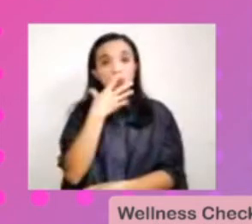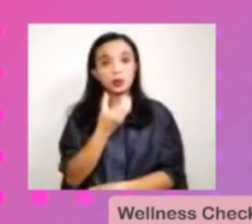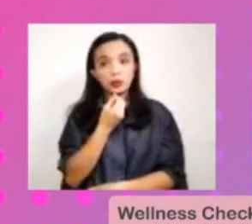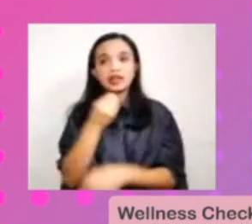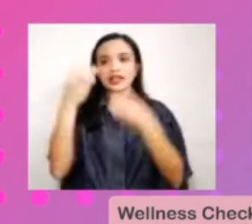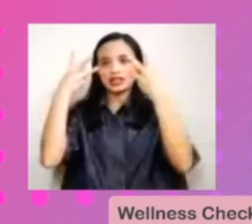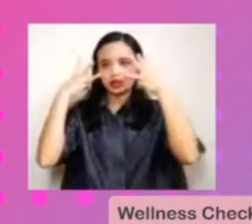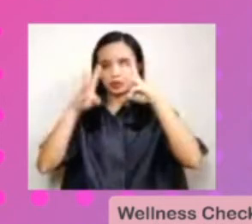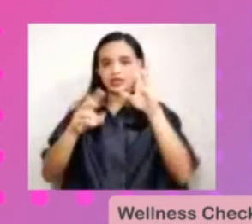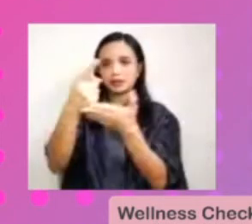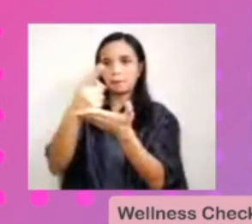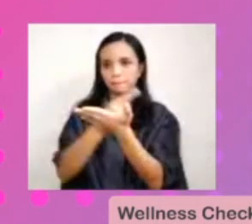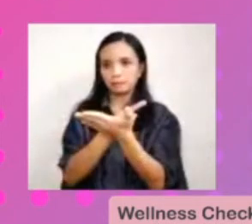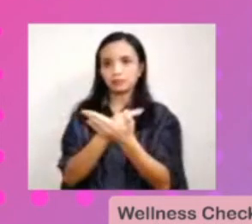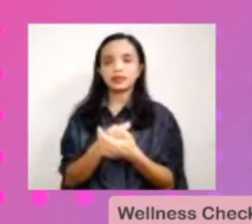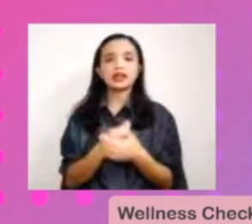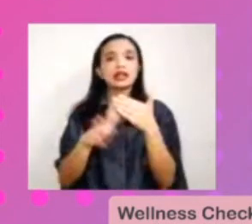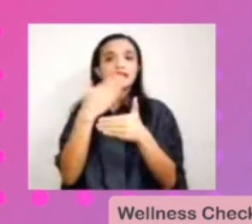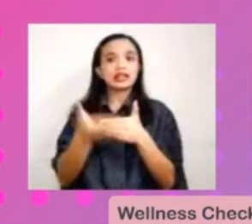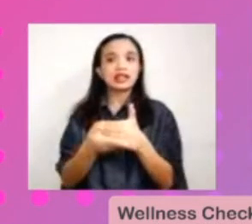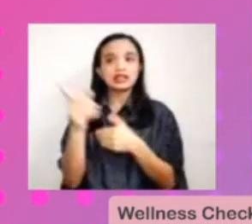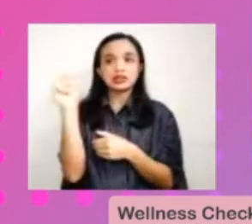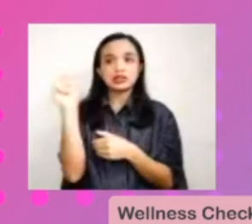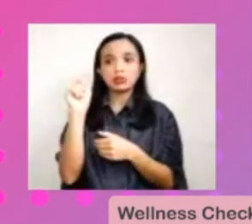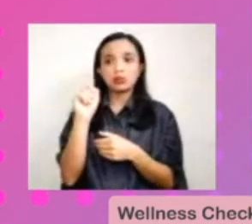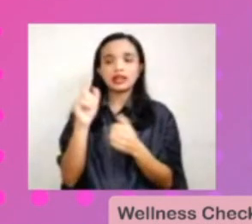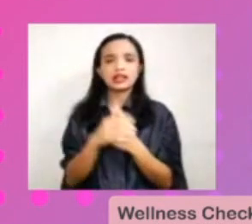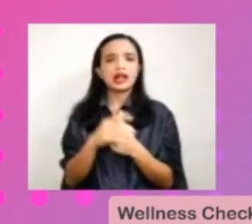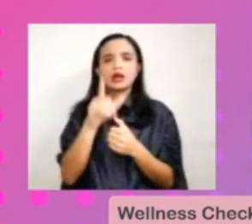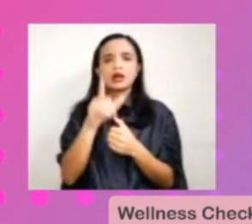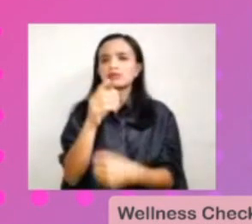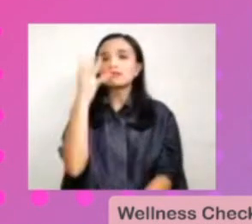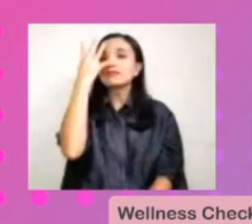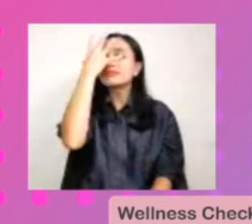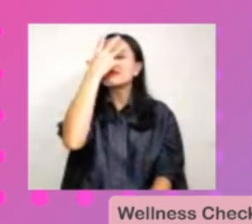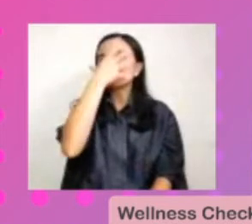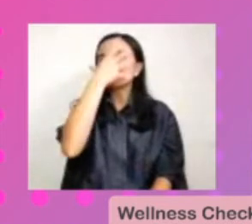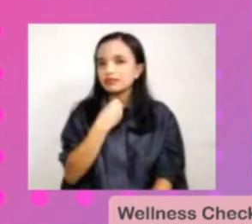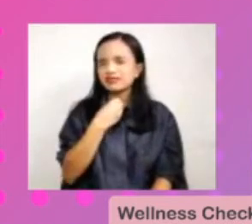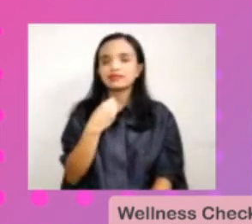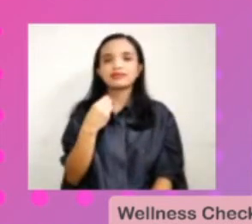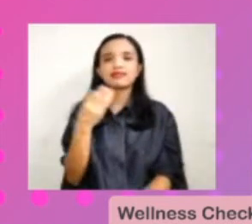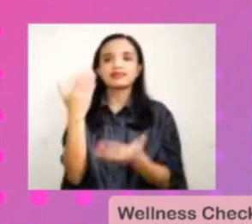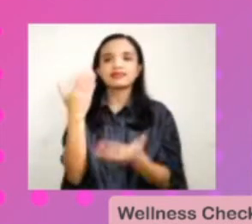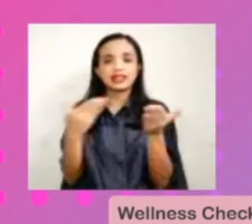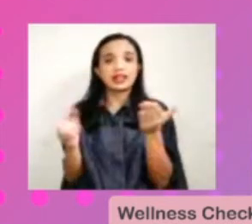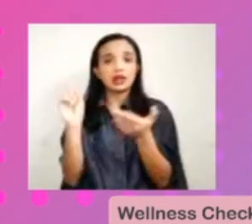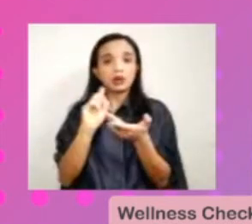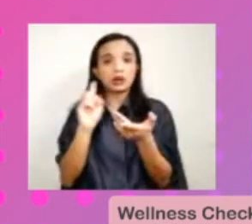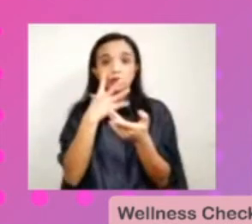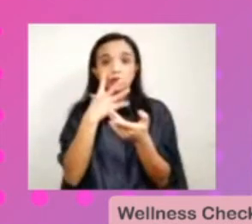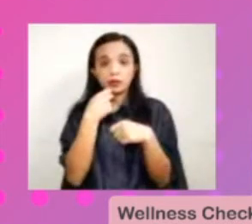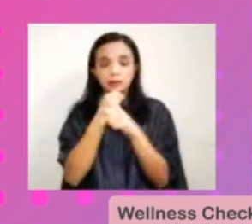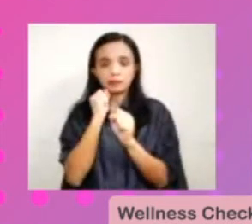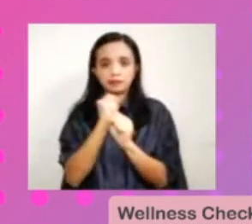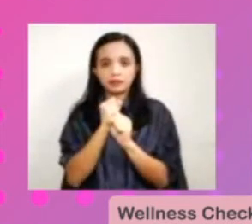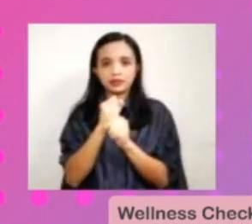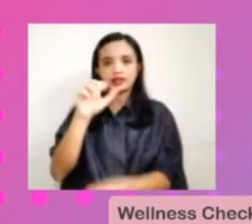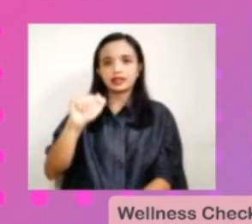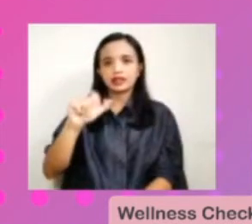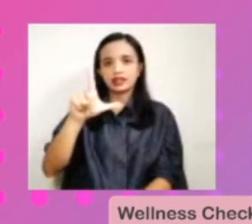kailangan maging kaisa natin ang ating mga parents and guardians sa pagtuturo ng ating mga learners. Ayan.